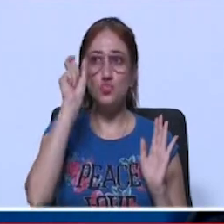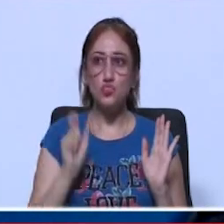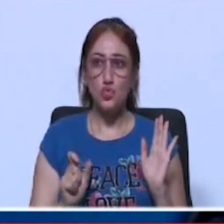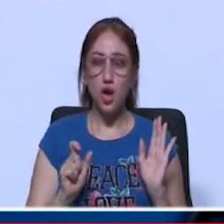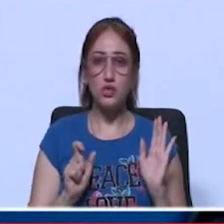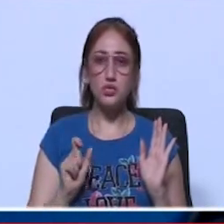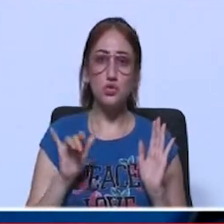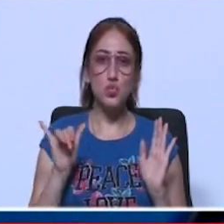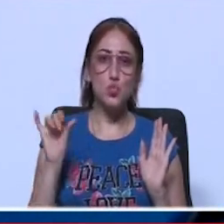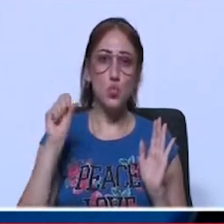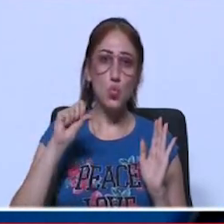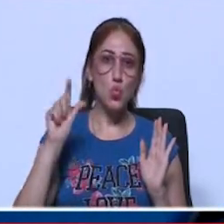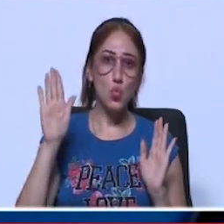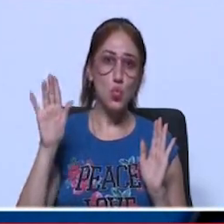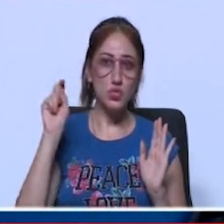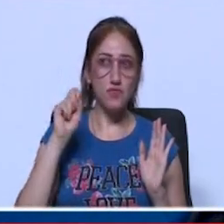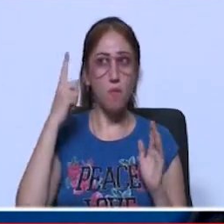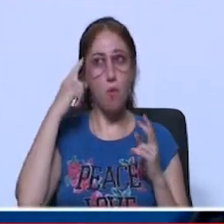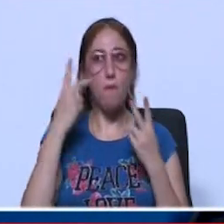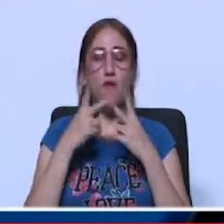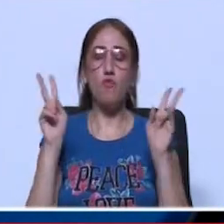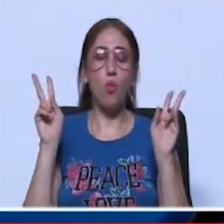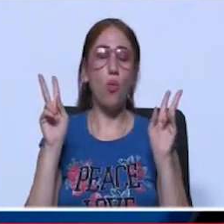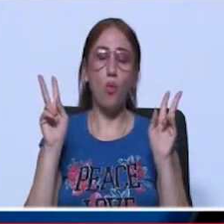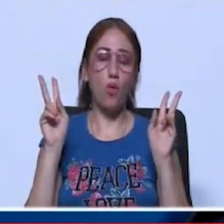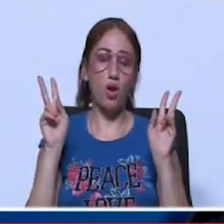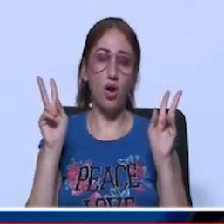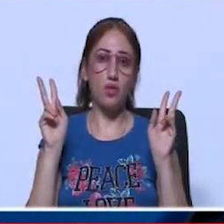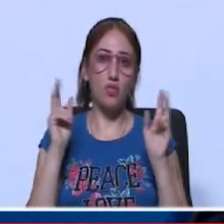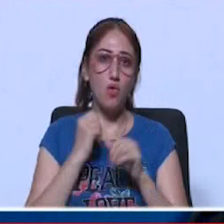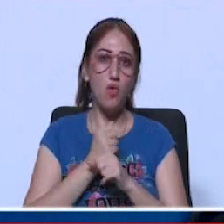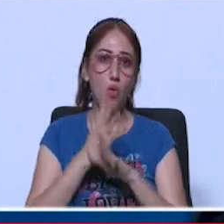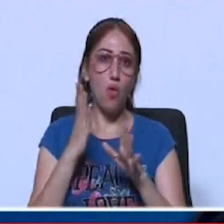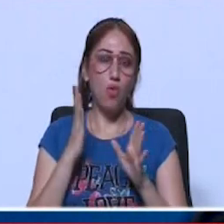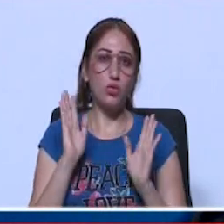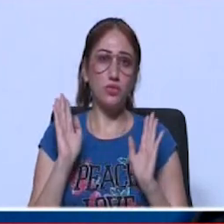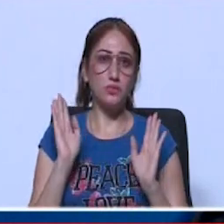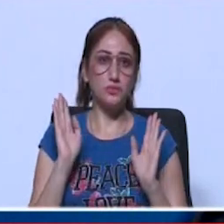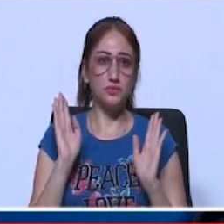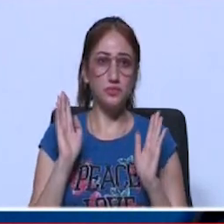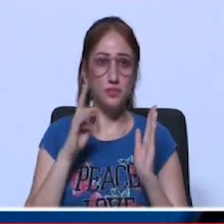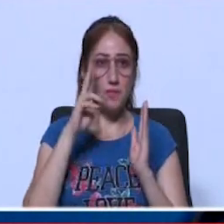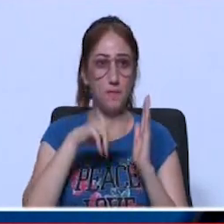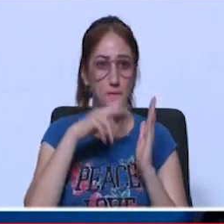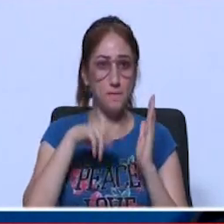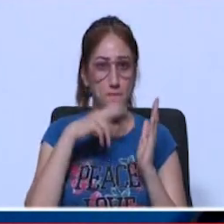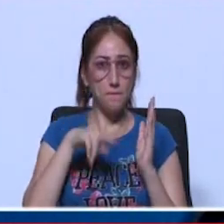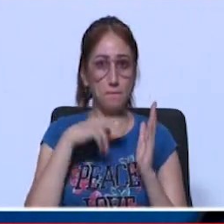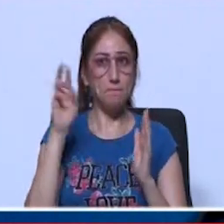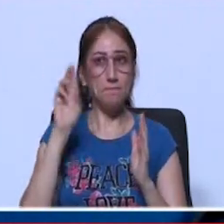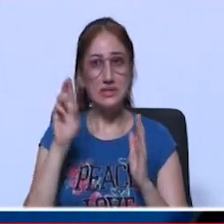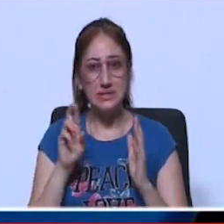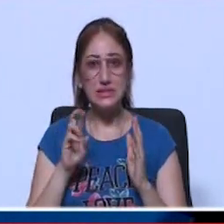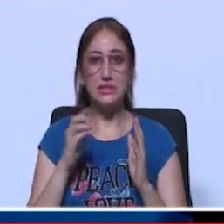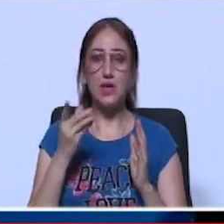شخصيه يوسف شاهين متفتح جدا ا بيقرا في في في انجيل وبيقرا في